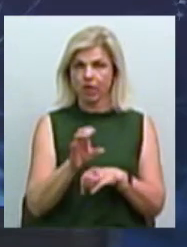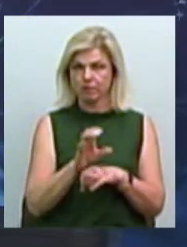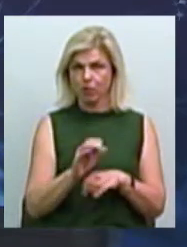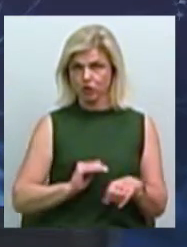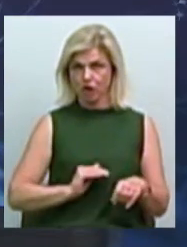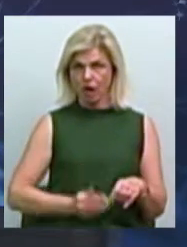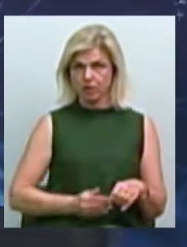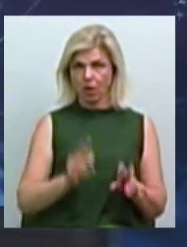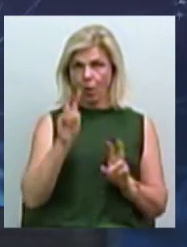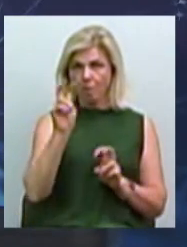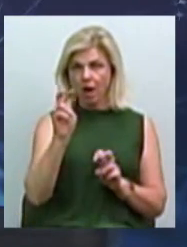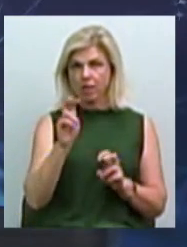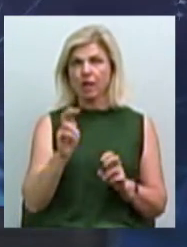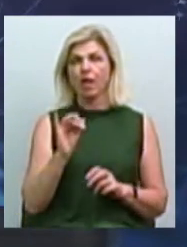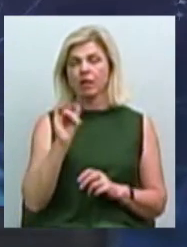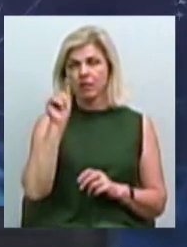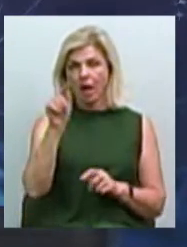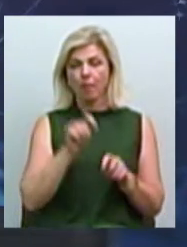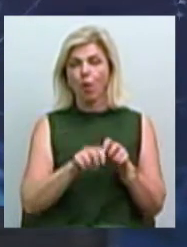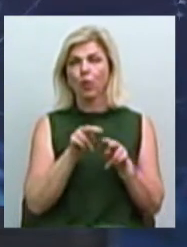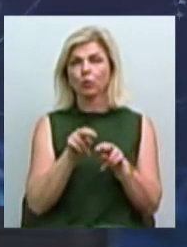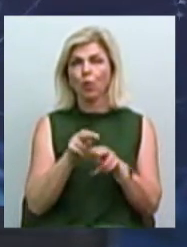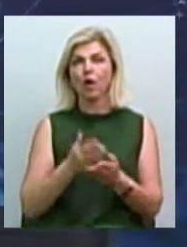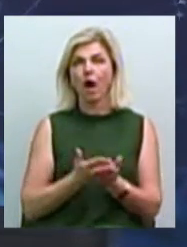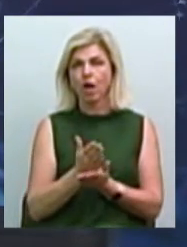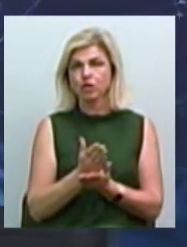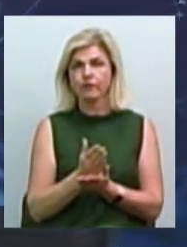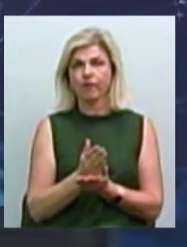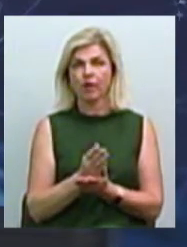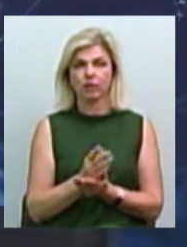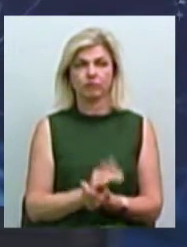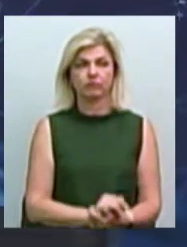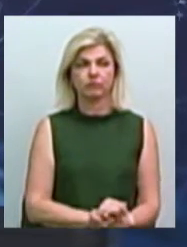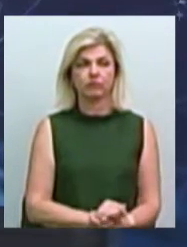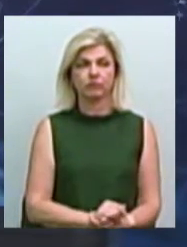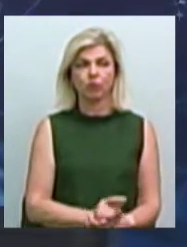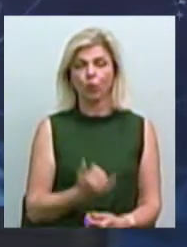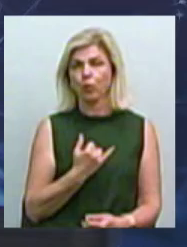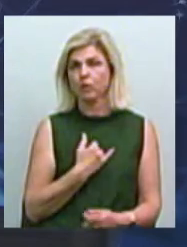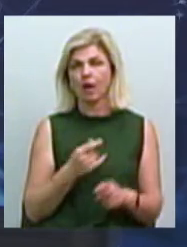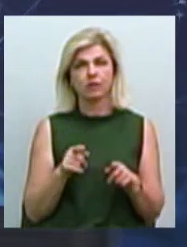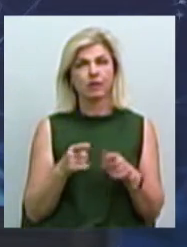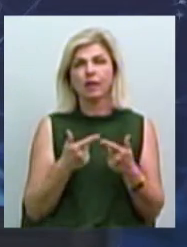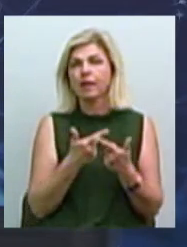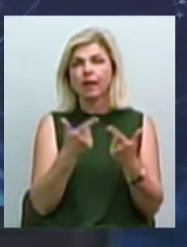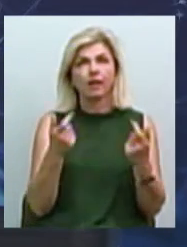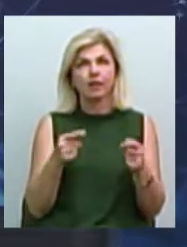компаниями. И там идет контроль качества такой, что ну, у нас нигде уже сегодня подобного контроля качества нет. И